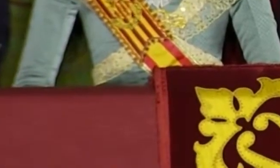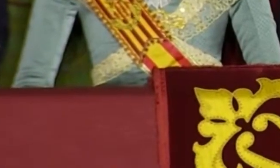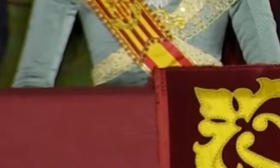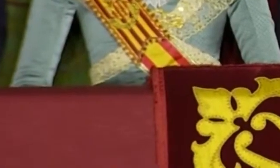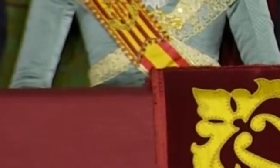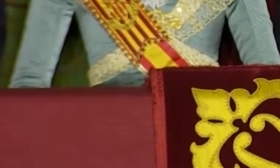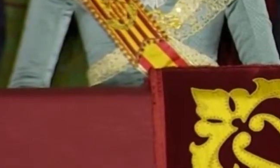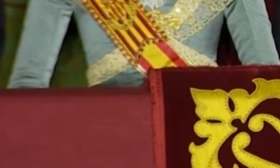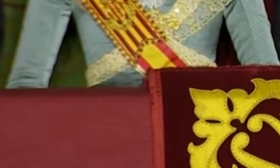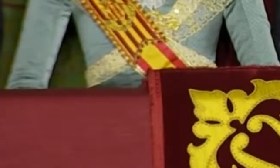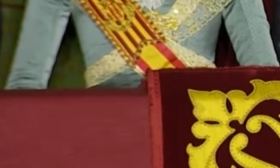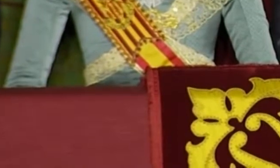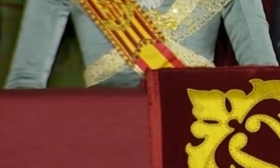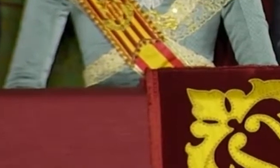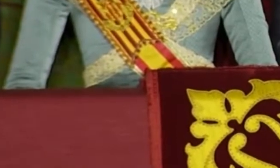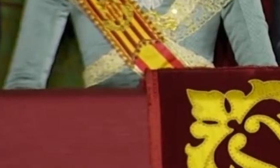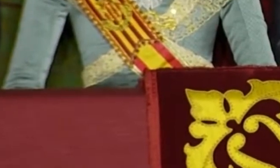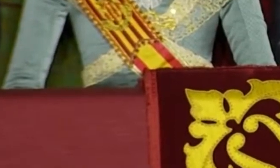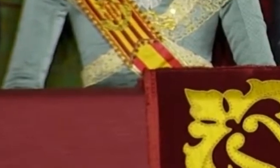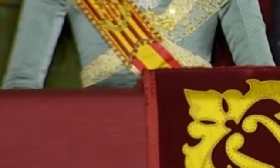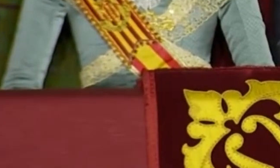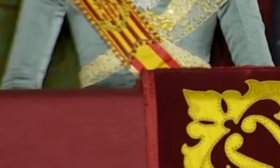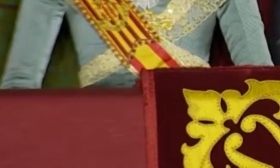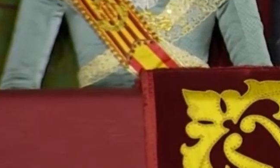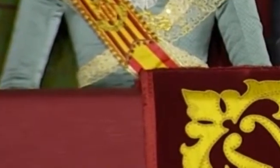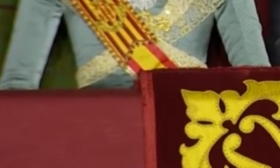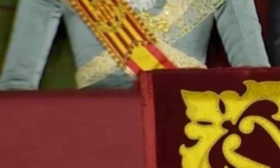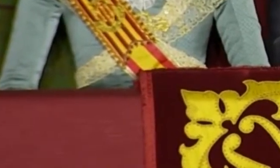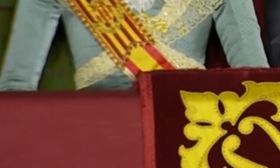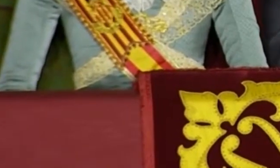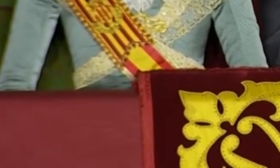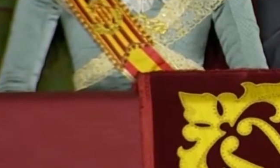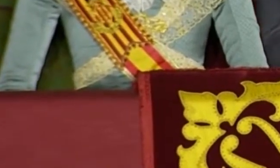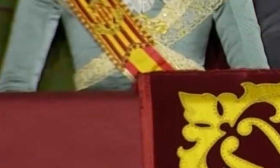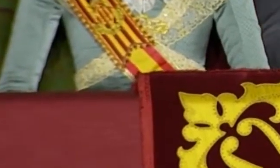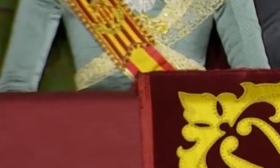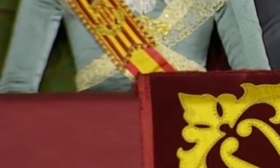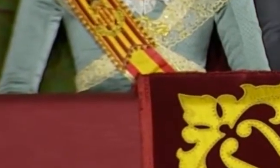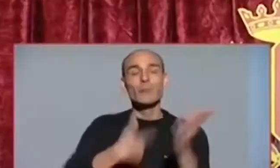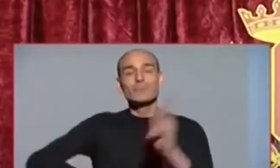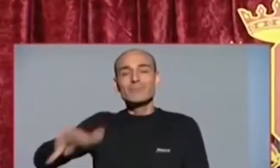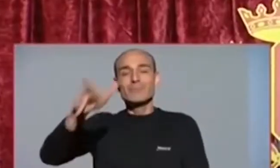cada vegada que fem esclatar un petard.